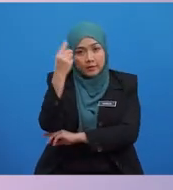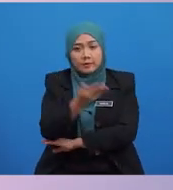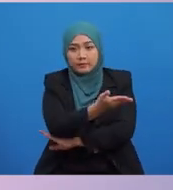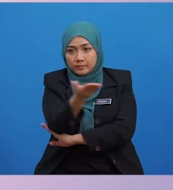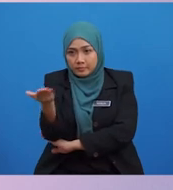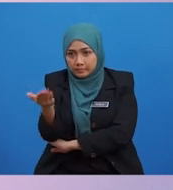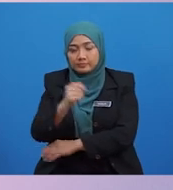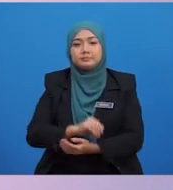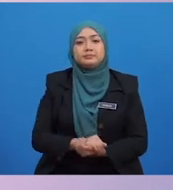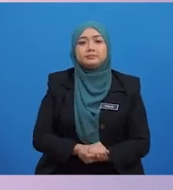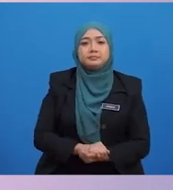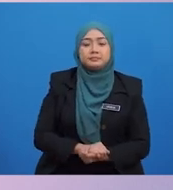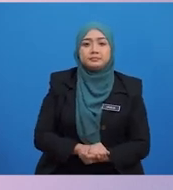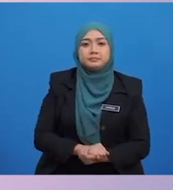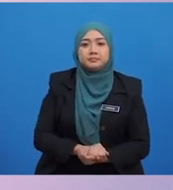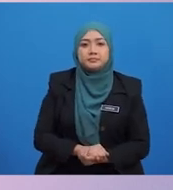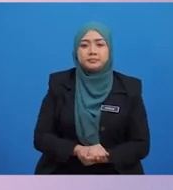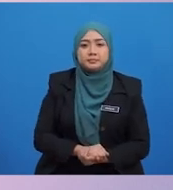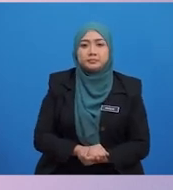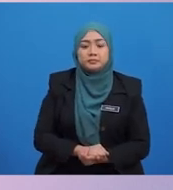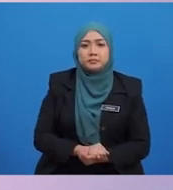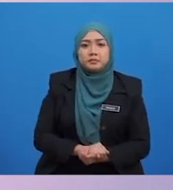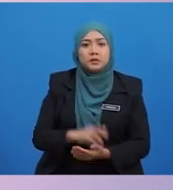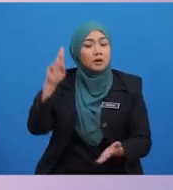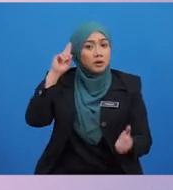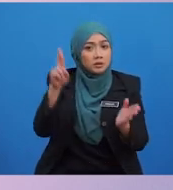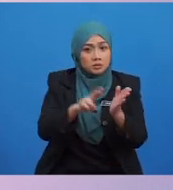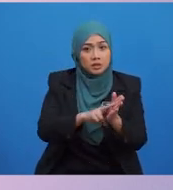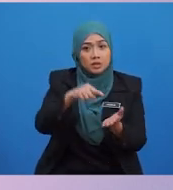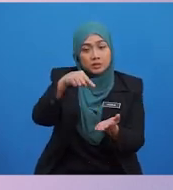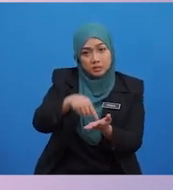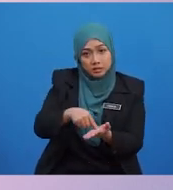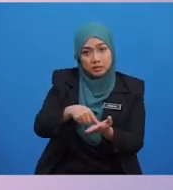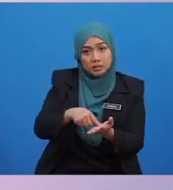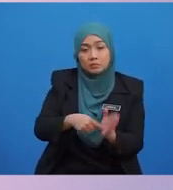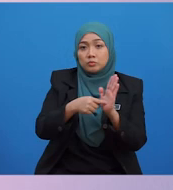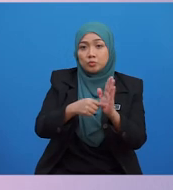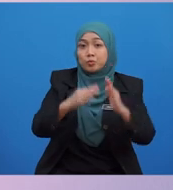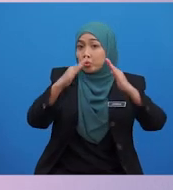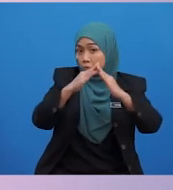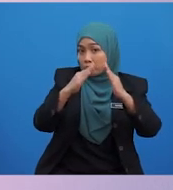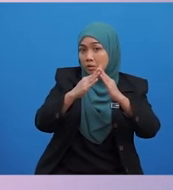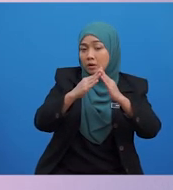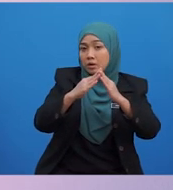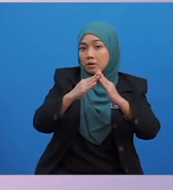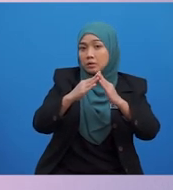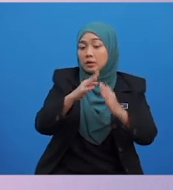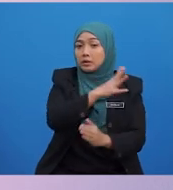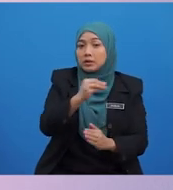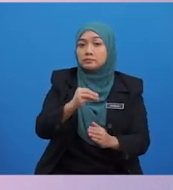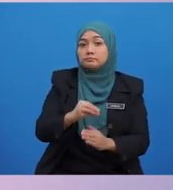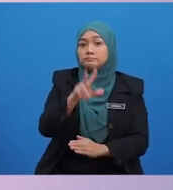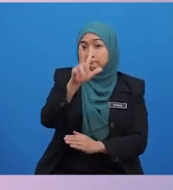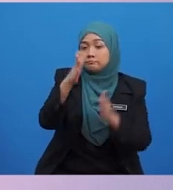raja menunjukkan kedudukan rumah adzan dan tiga orang rakan punya adzan